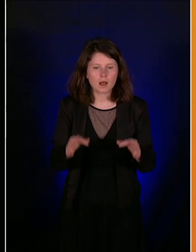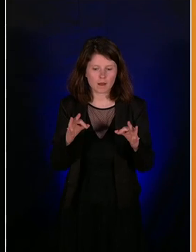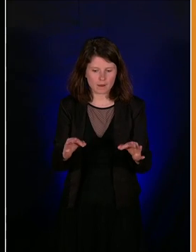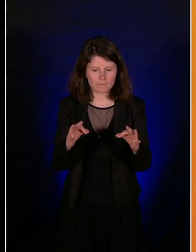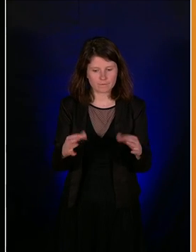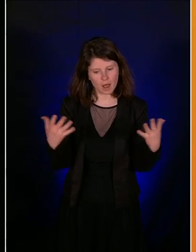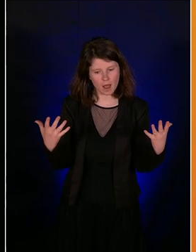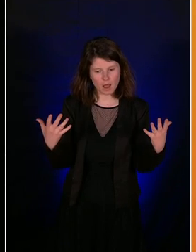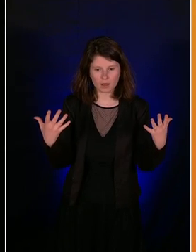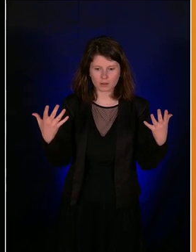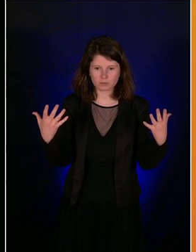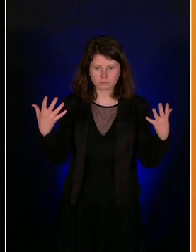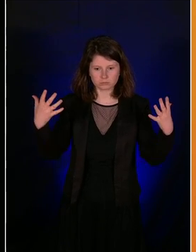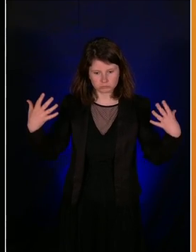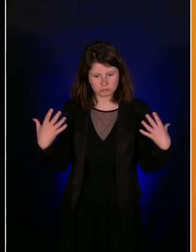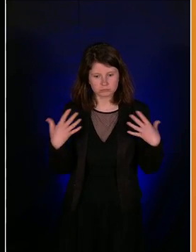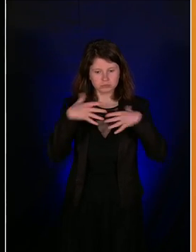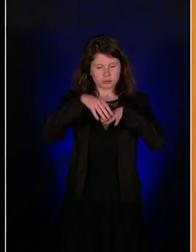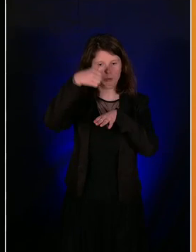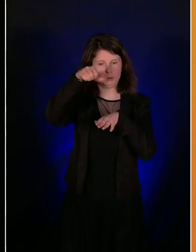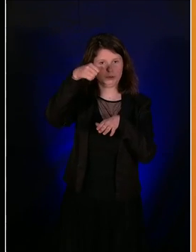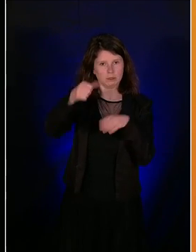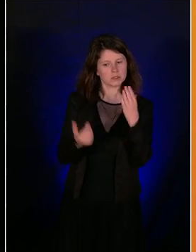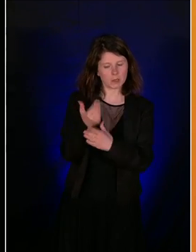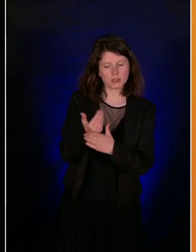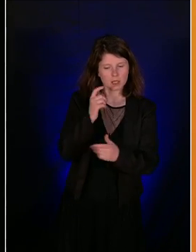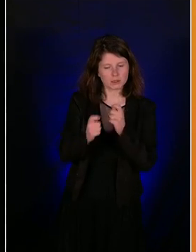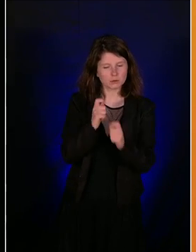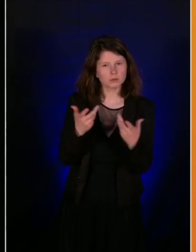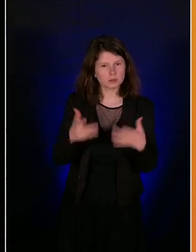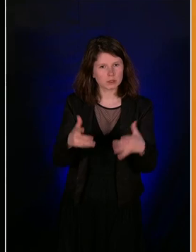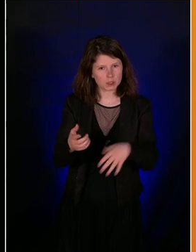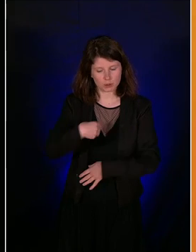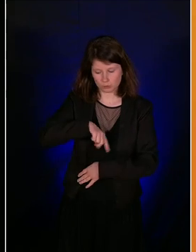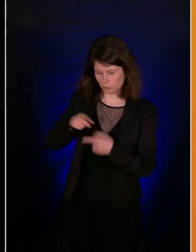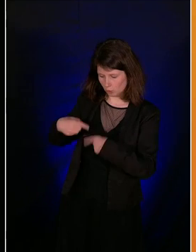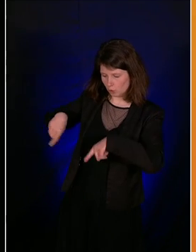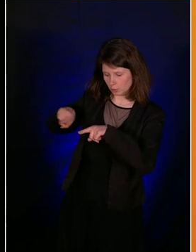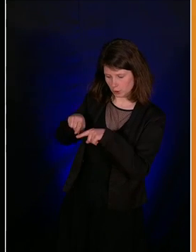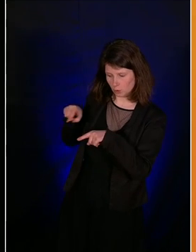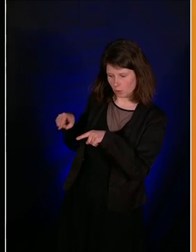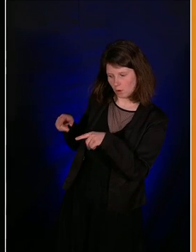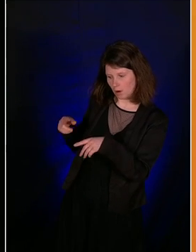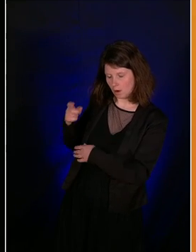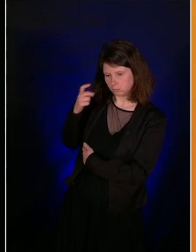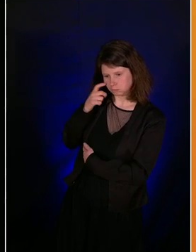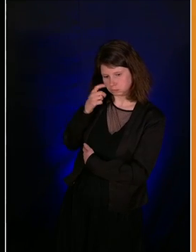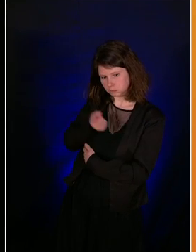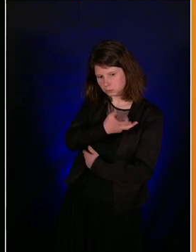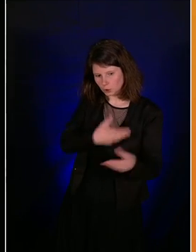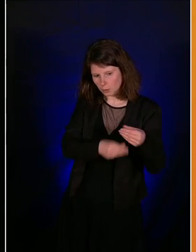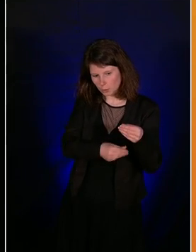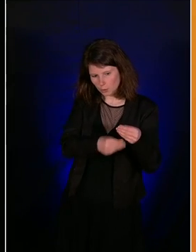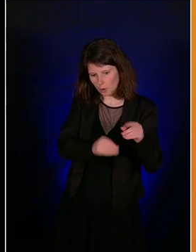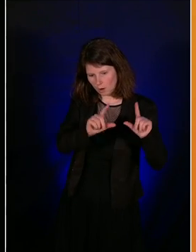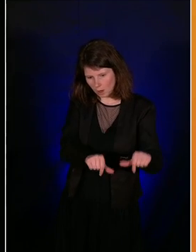aussi parlé ce matin là aussi nous avons réuni en commission à prendre la mesure de nombreux amendements le projet de texte amendé